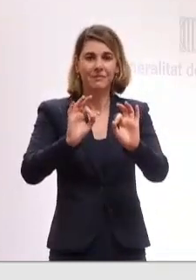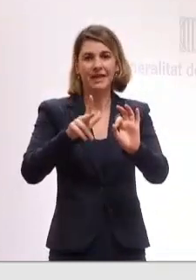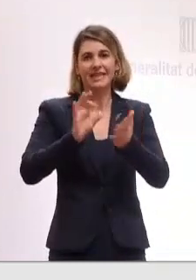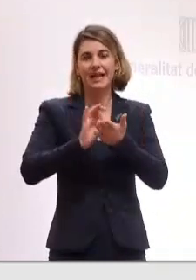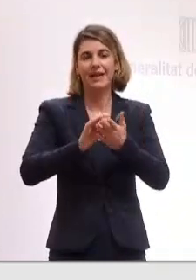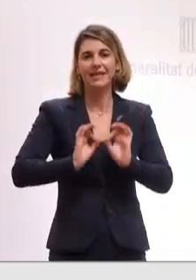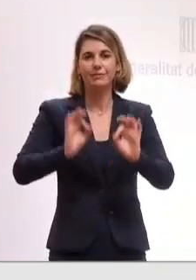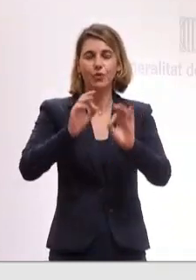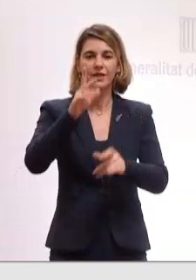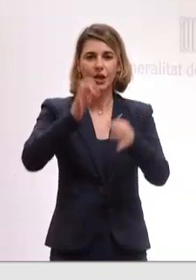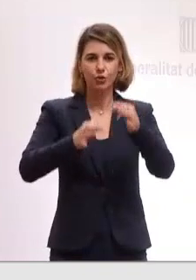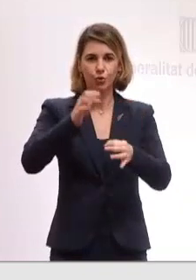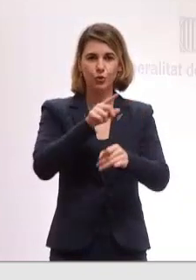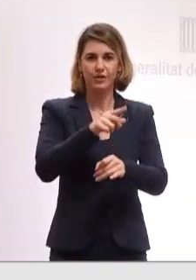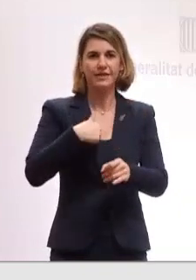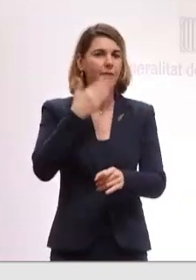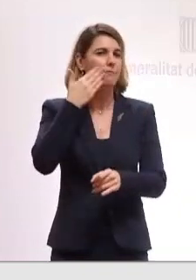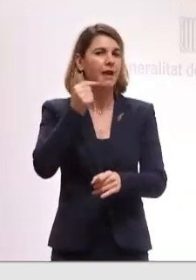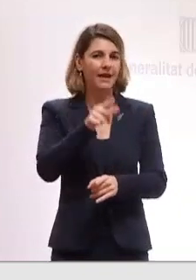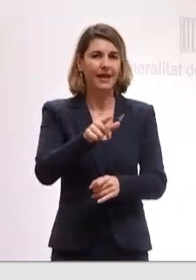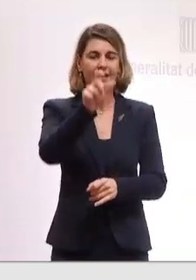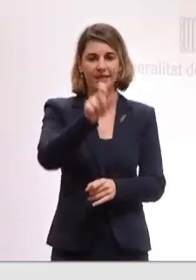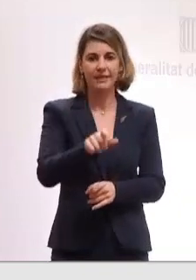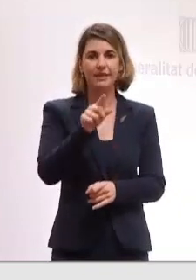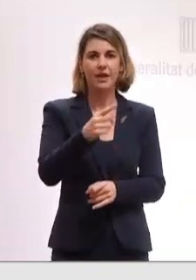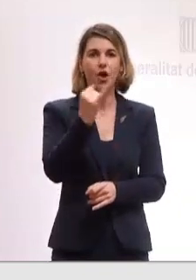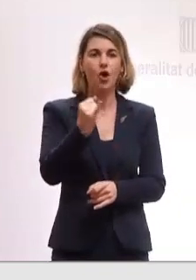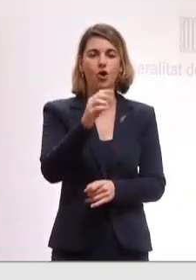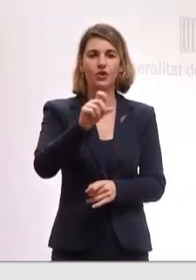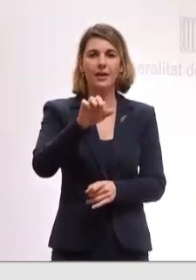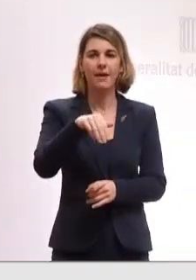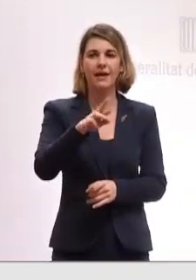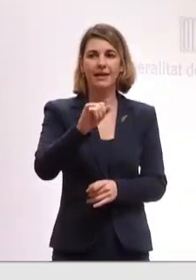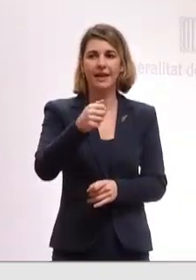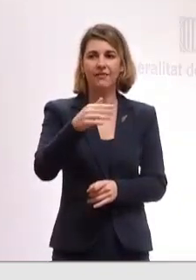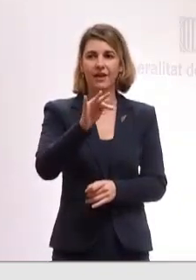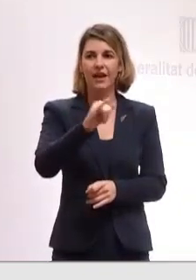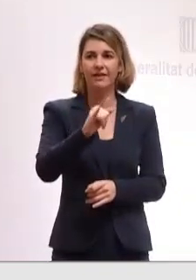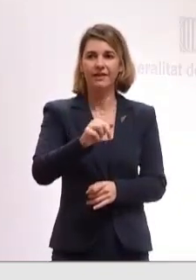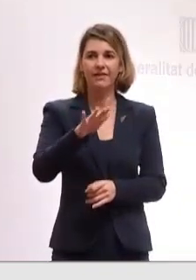justícia. Recull el premi l'il·lustríssim senyor José María Fernández y Seijo.